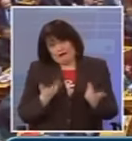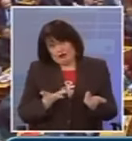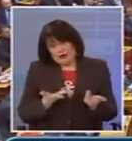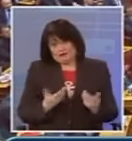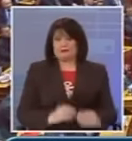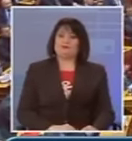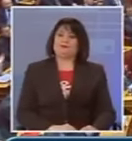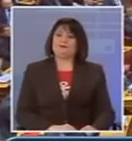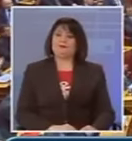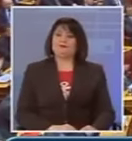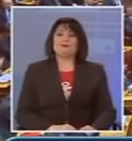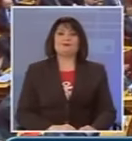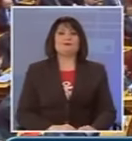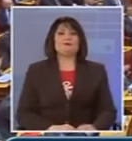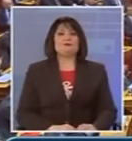Και επειδή